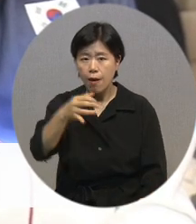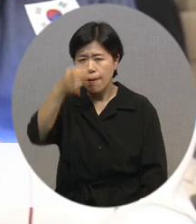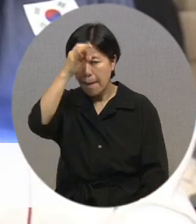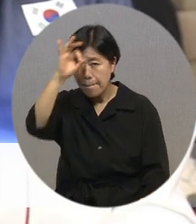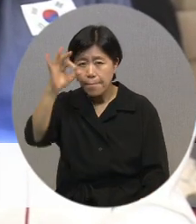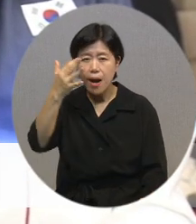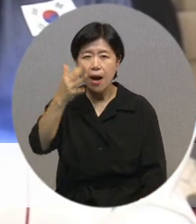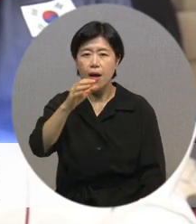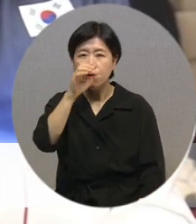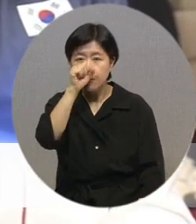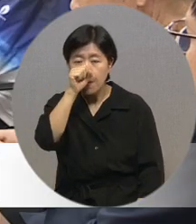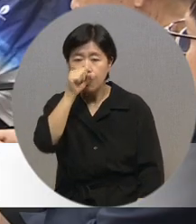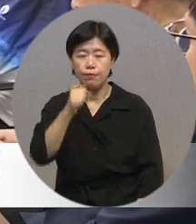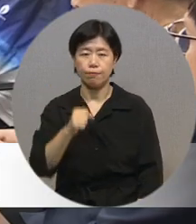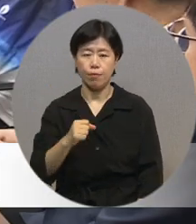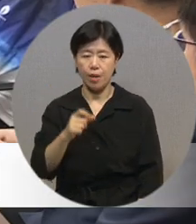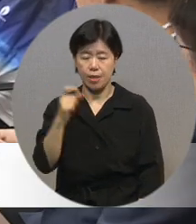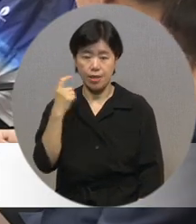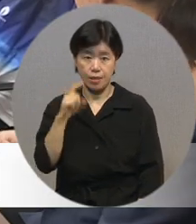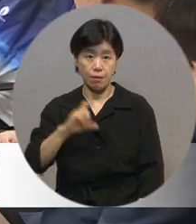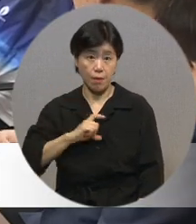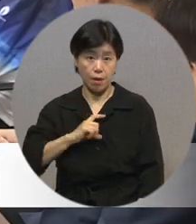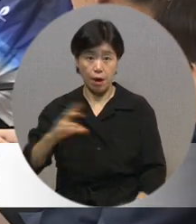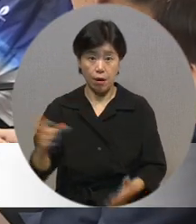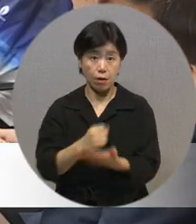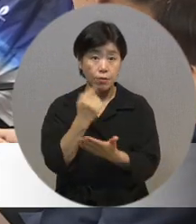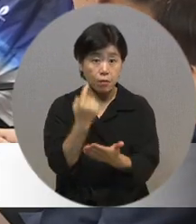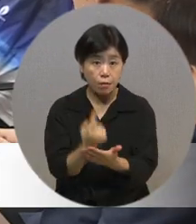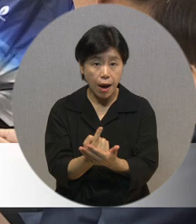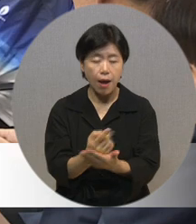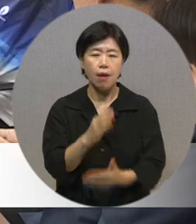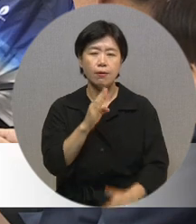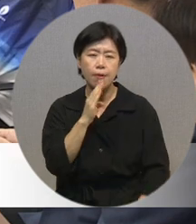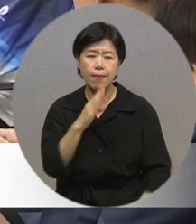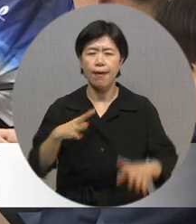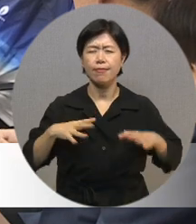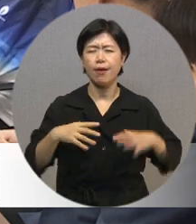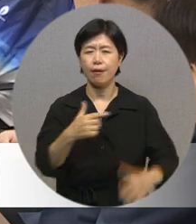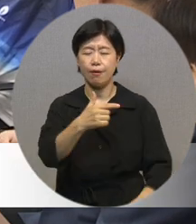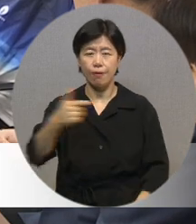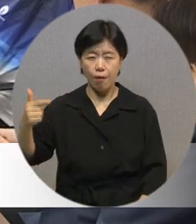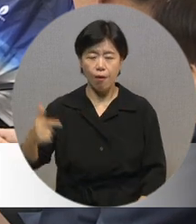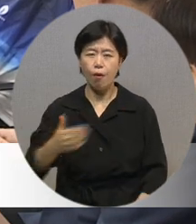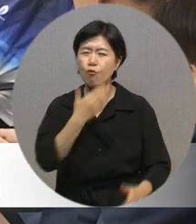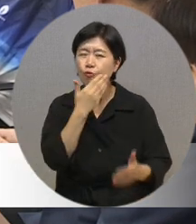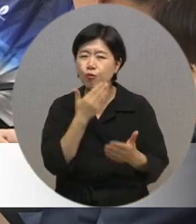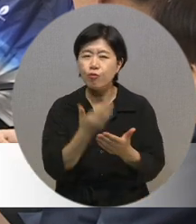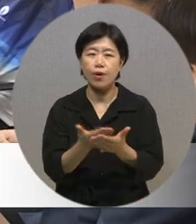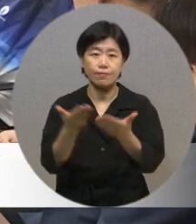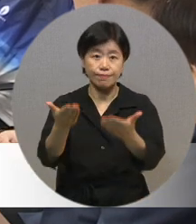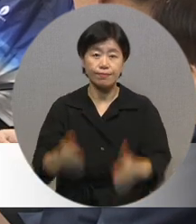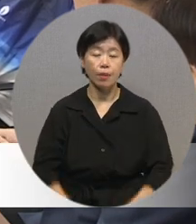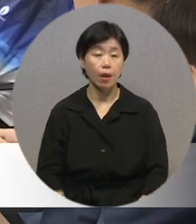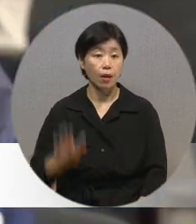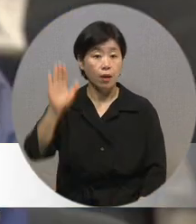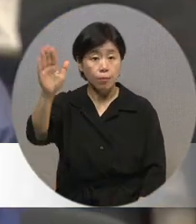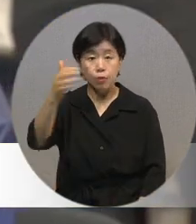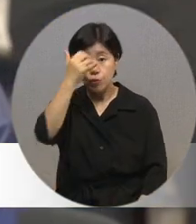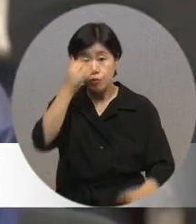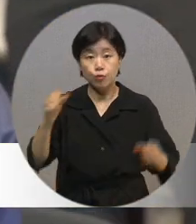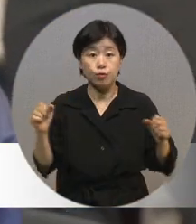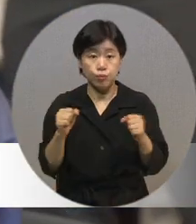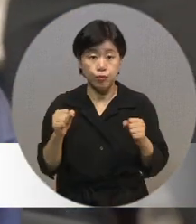좋은 성적을 내주어 감사하고 대한민국과 충북의 든든한 자랑이며 보물이라며 앞으로도 충북